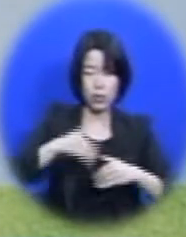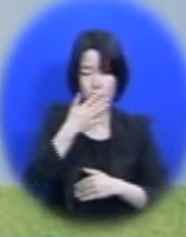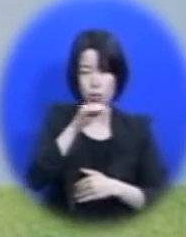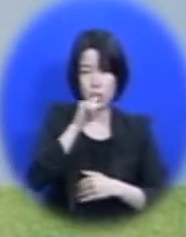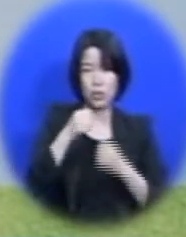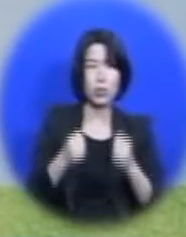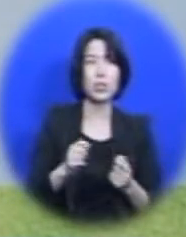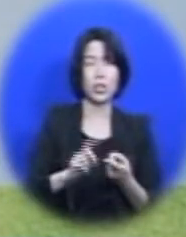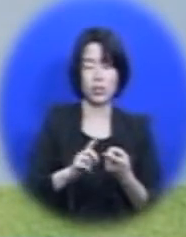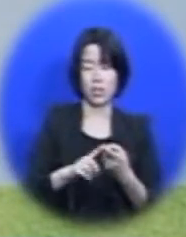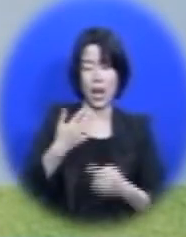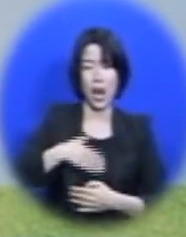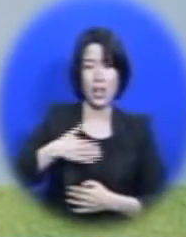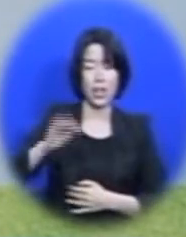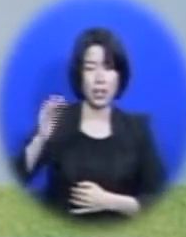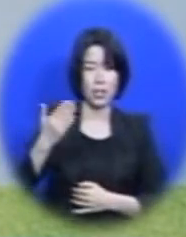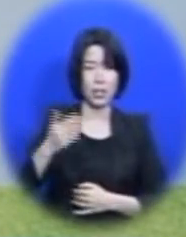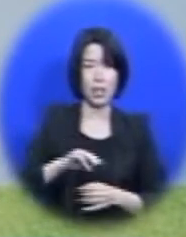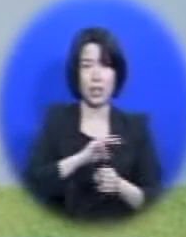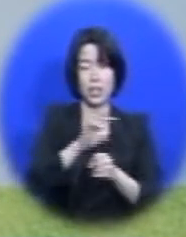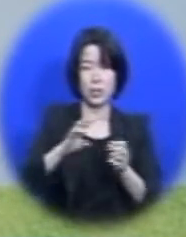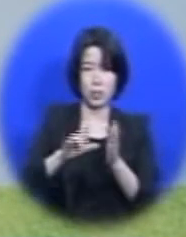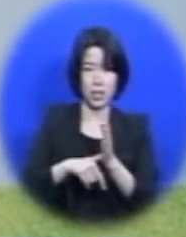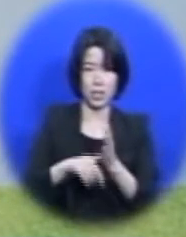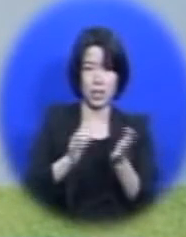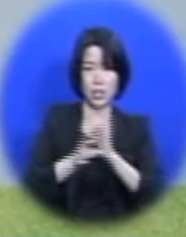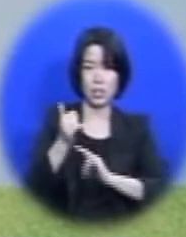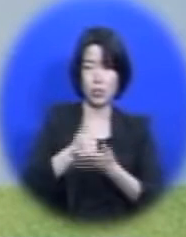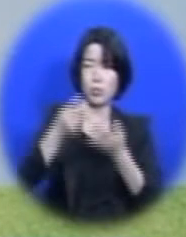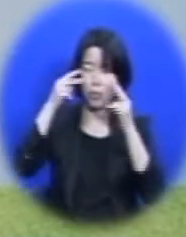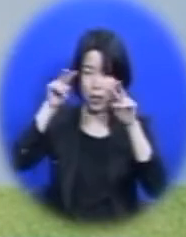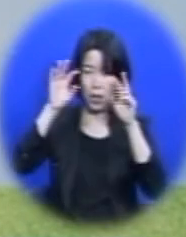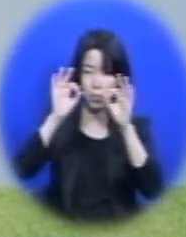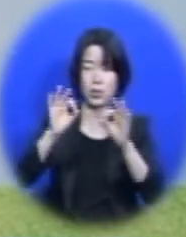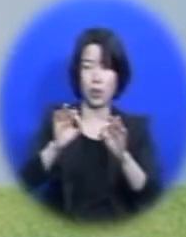알게 되니까 24시간 예수님을 바라보자고 한 거예요.